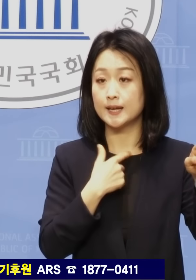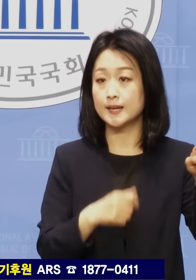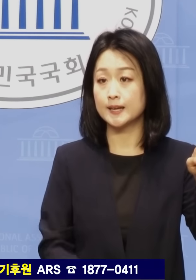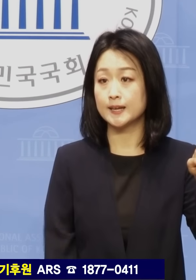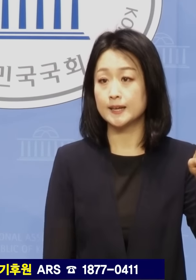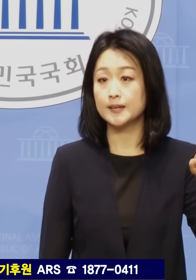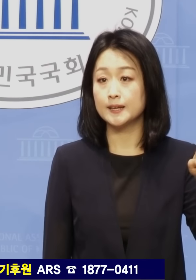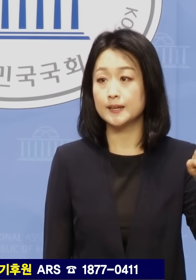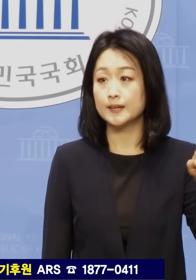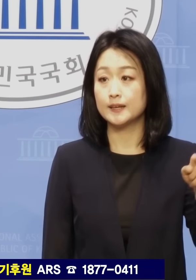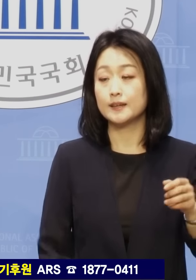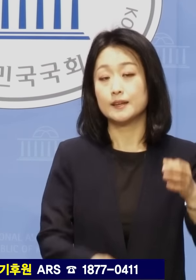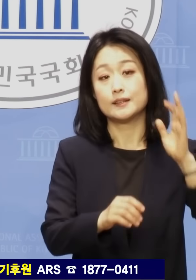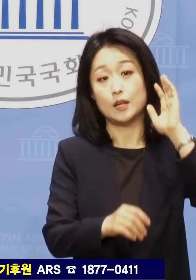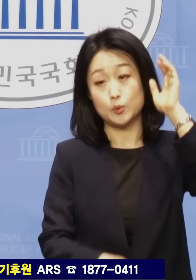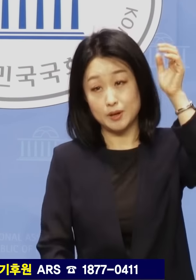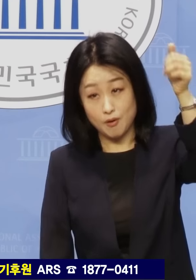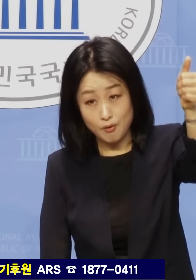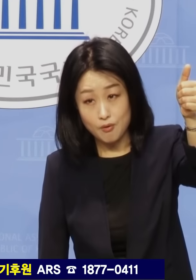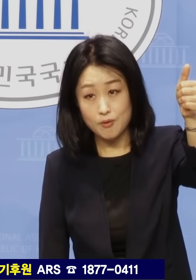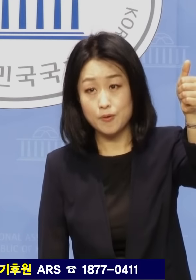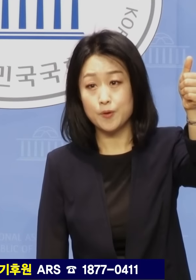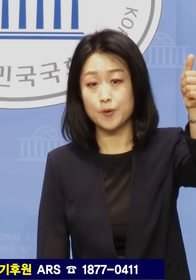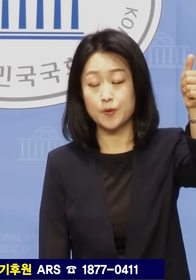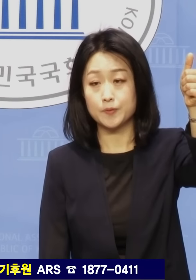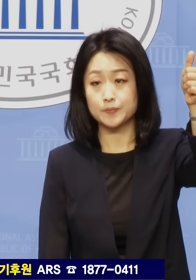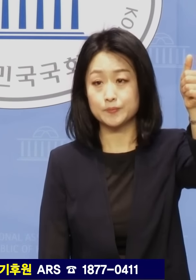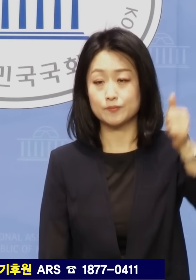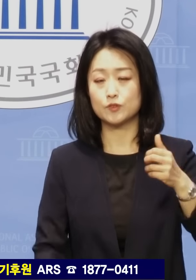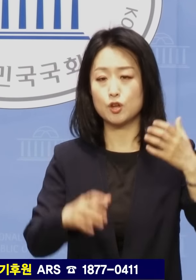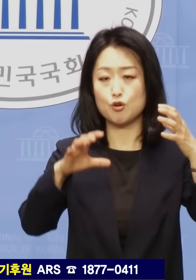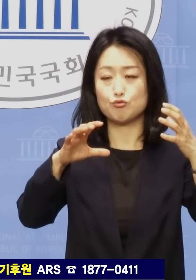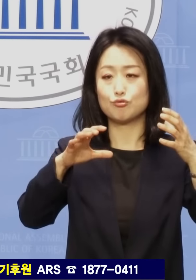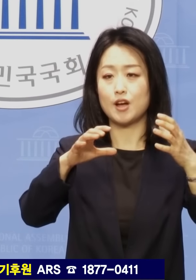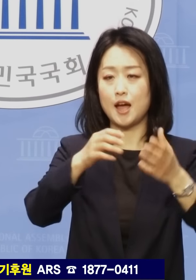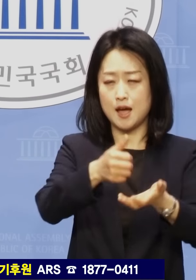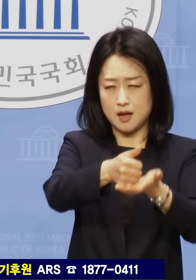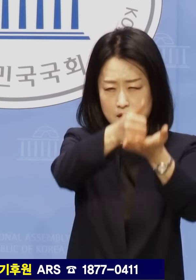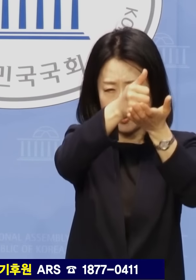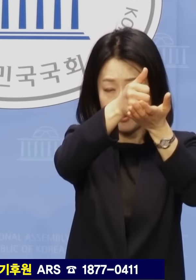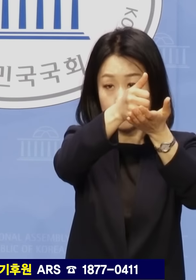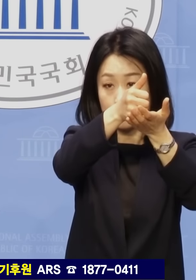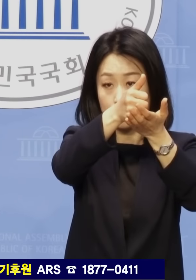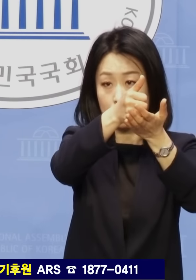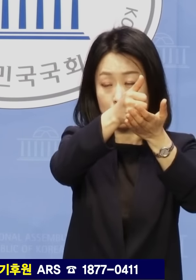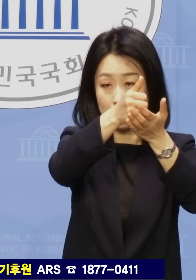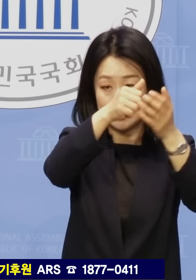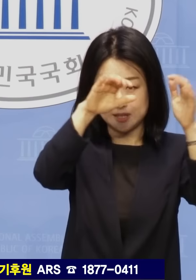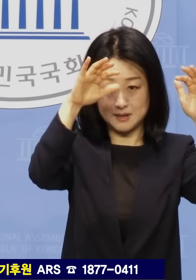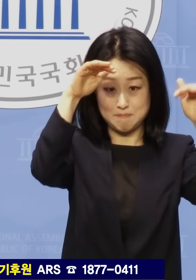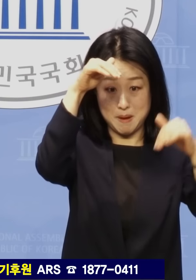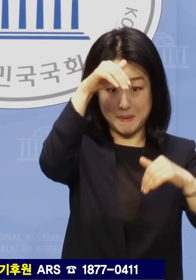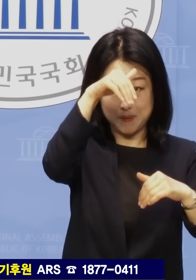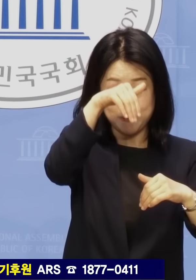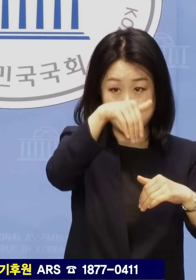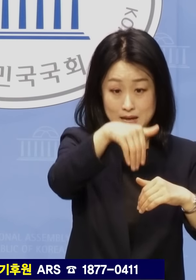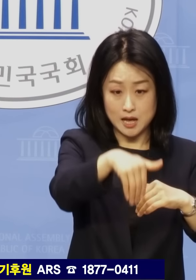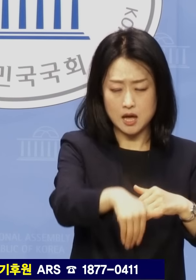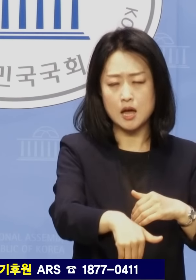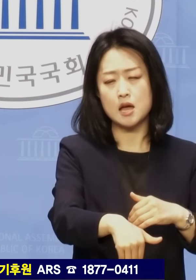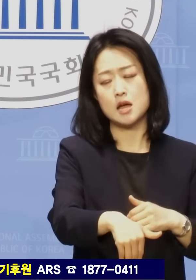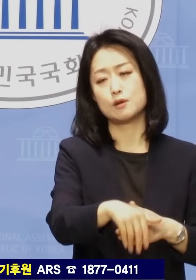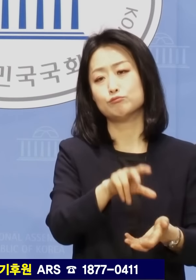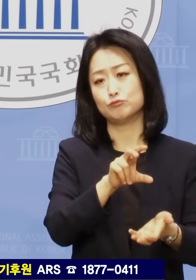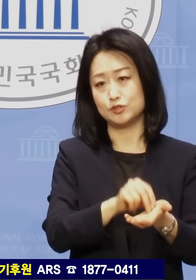있습니다 윤석열 대통령은 추락한 국격을 죽음이나 마 세우고 싶다면 남은 임기